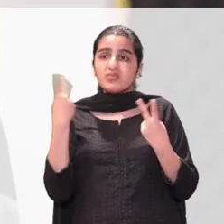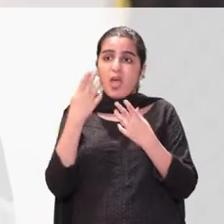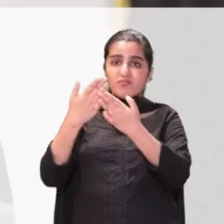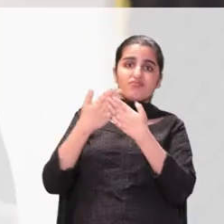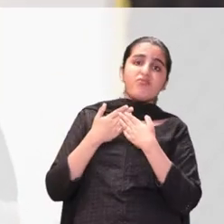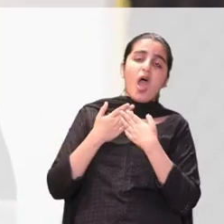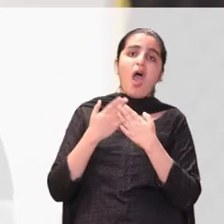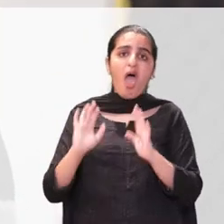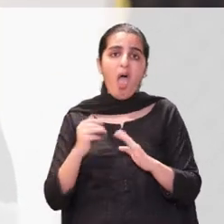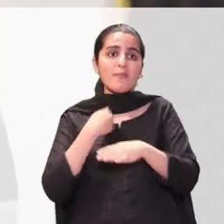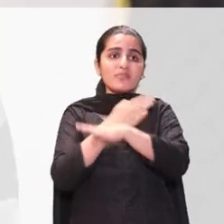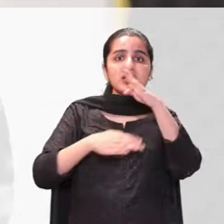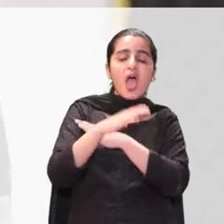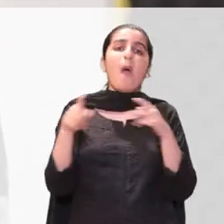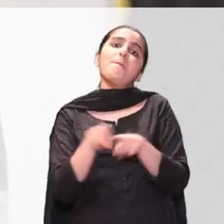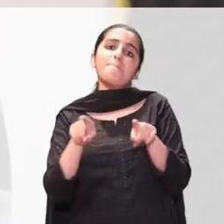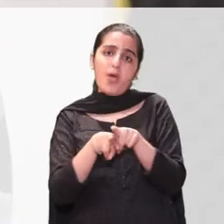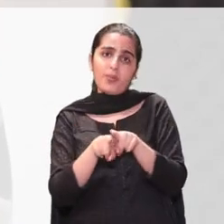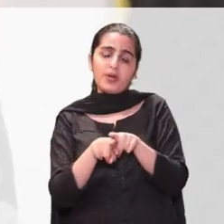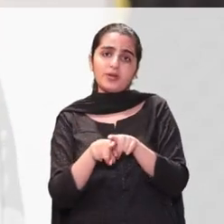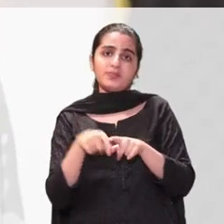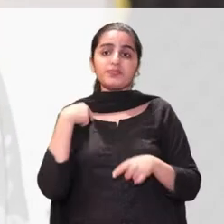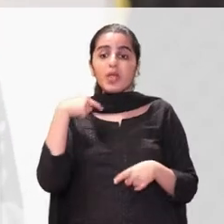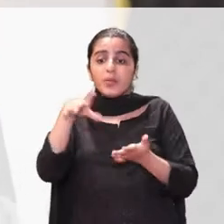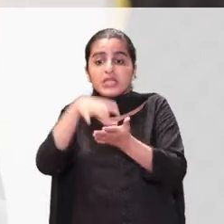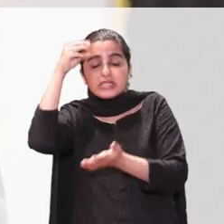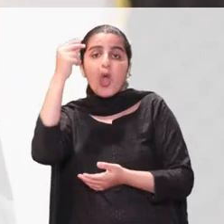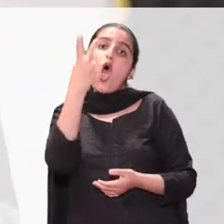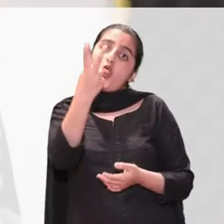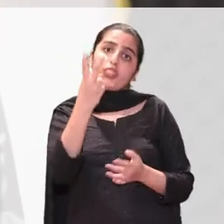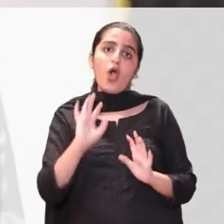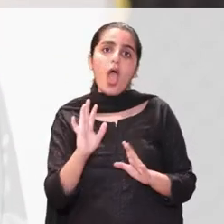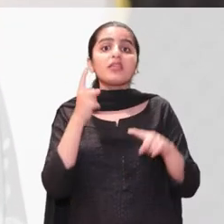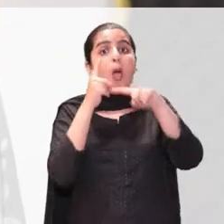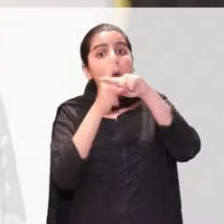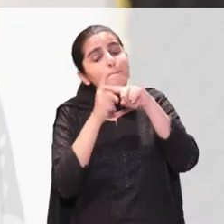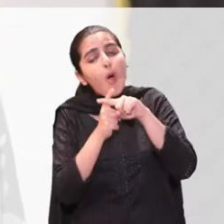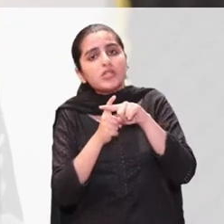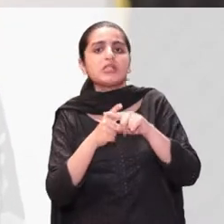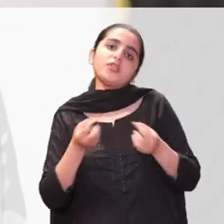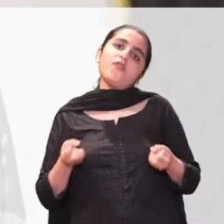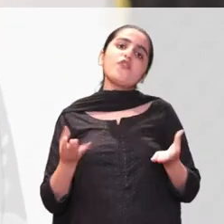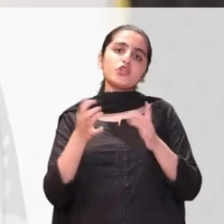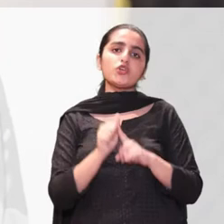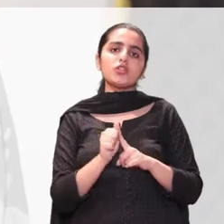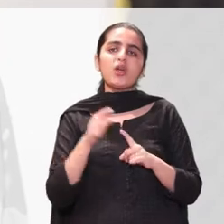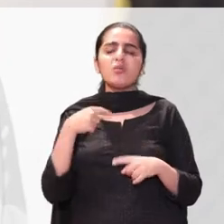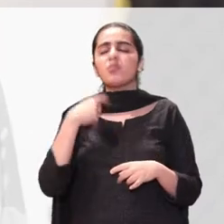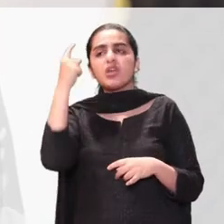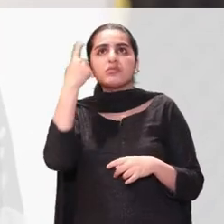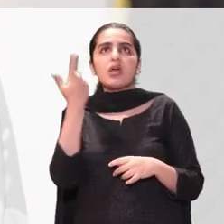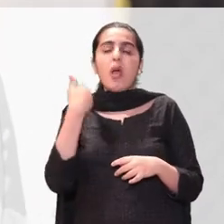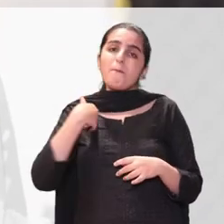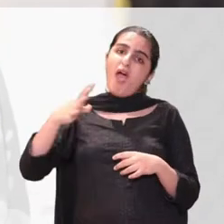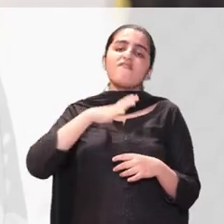डिसेबिलिटी मैंने फिर भी किया मैने महसूस बाकी है लेकिन इसकी दो एक्टिंग से मैंने सीखा है या तो आप बहुत पॉजिटिव जाते हैं और आप कहते हैं कि यार